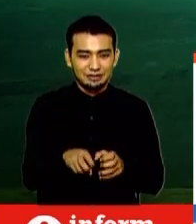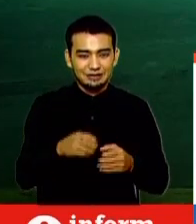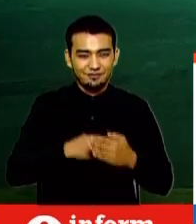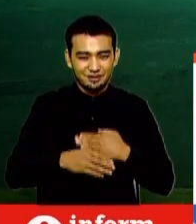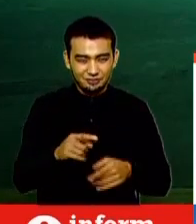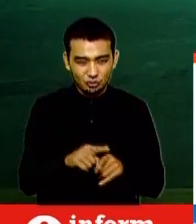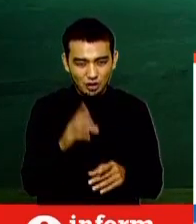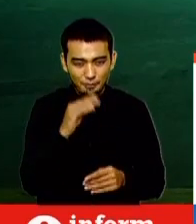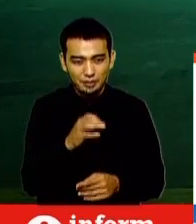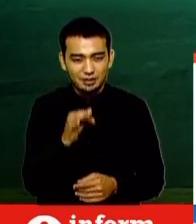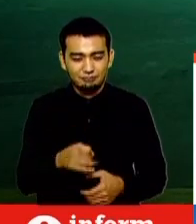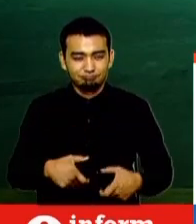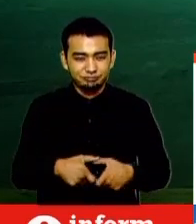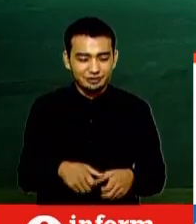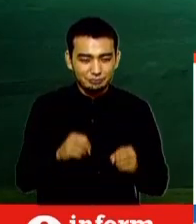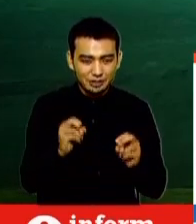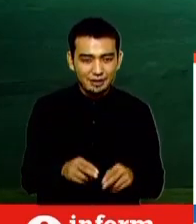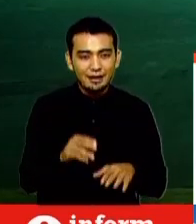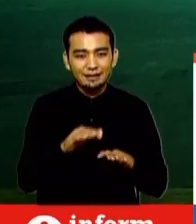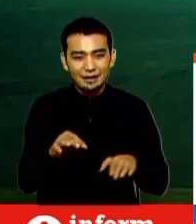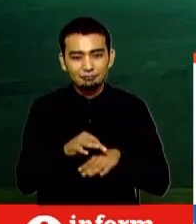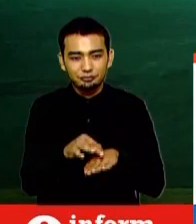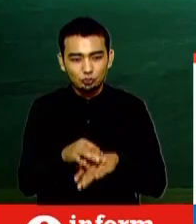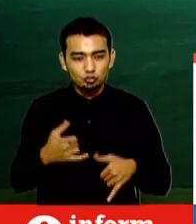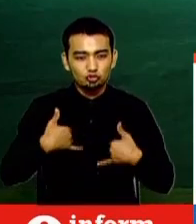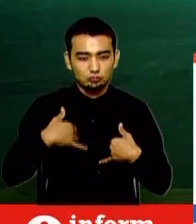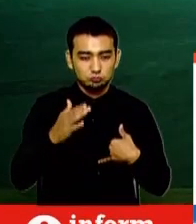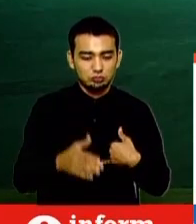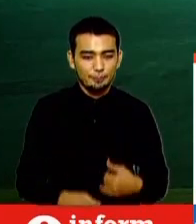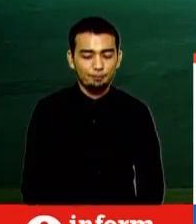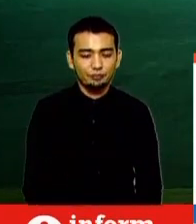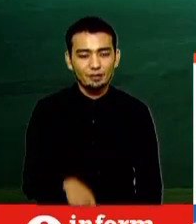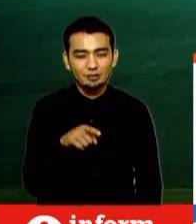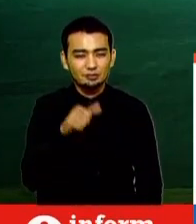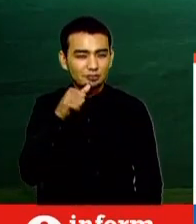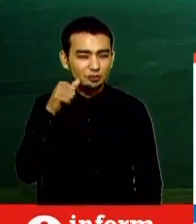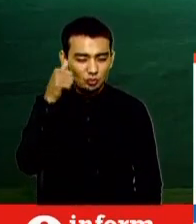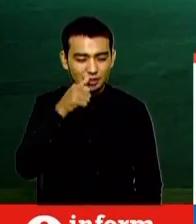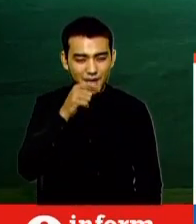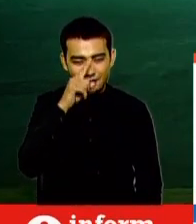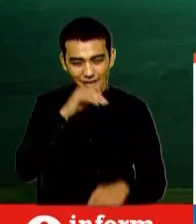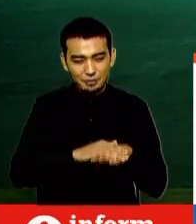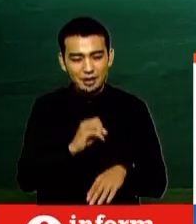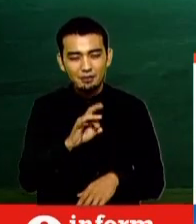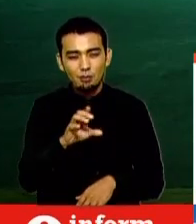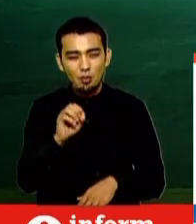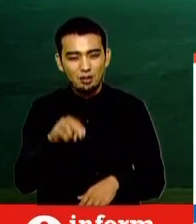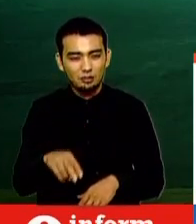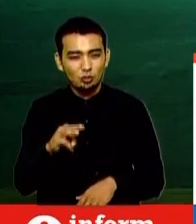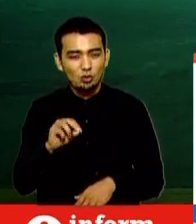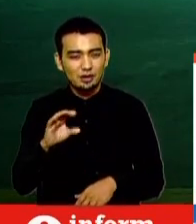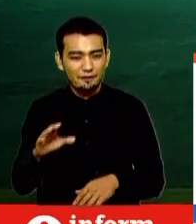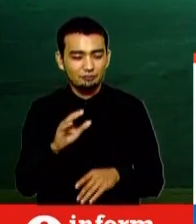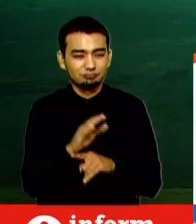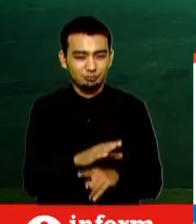система пожарной безопасности. Сопровождать детей будет педагог. В том году по поручению акима Ербулата Досаева проект «Школьный автобус»